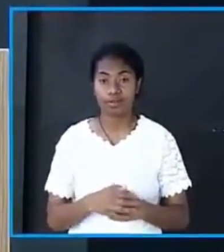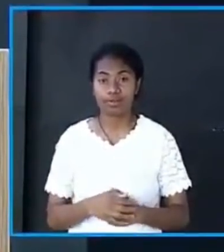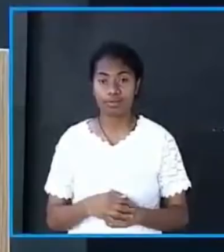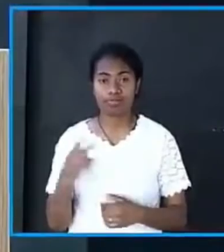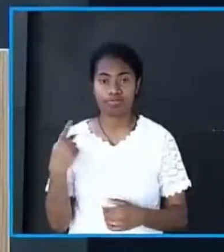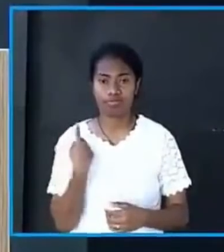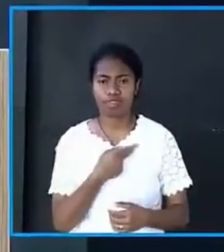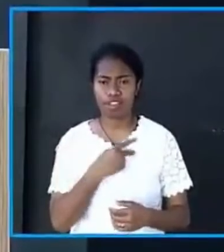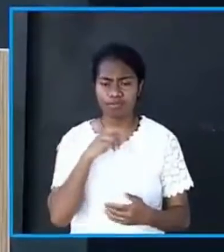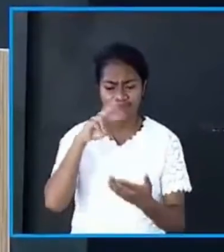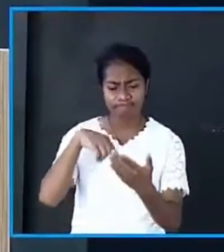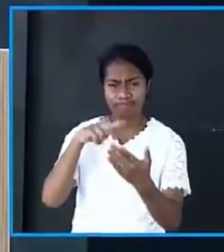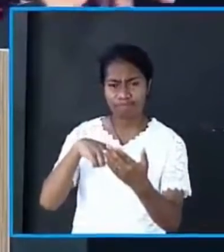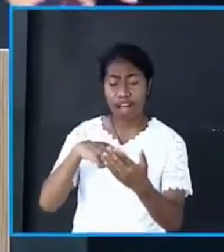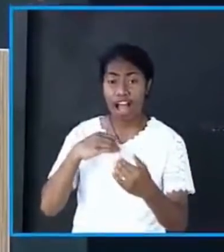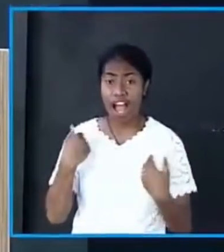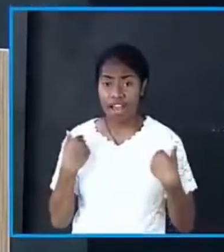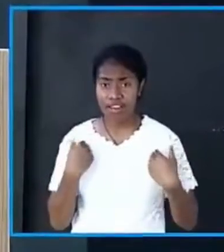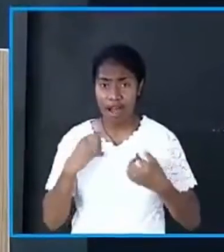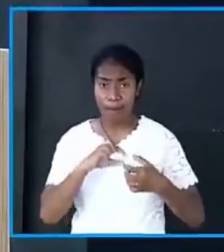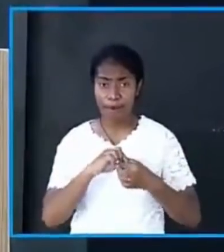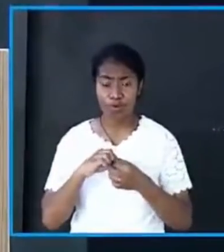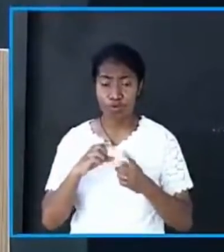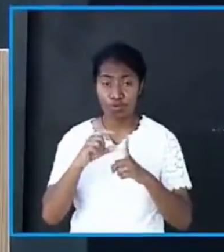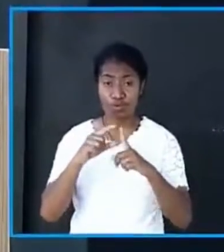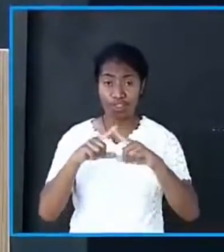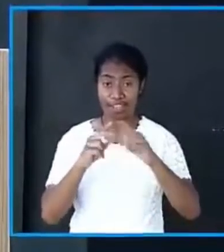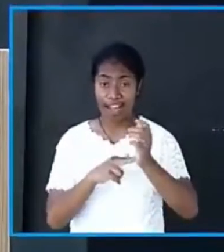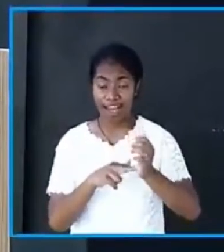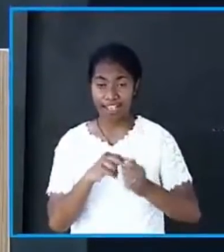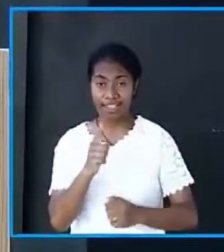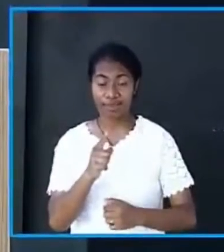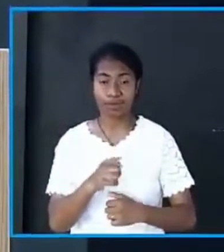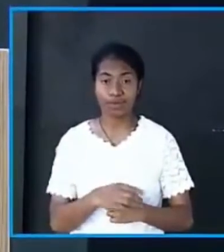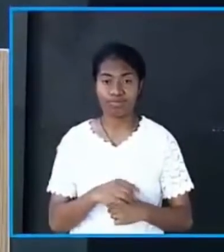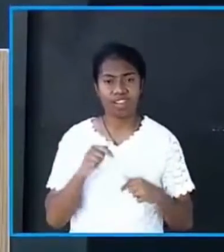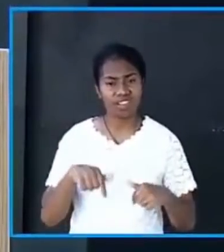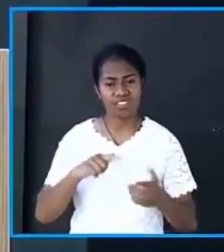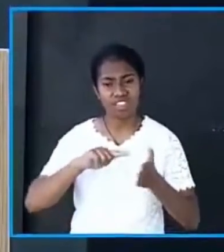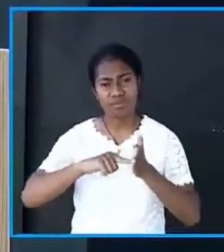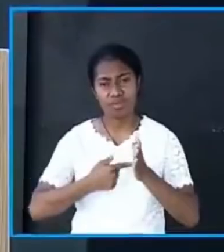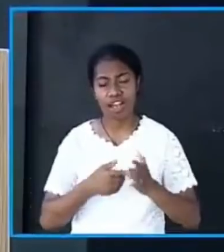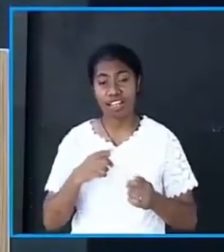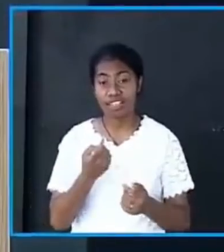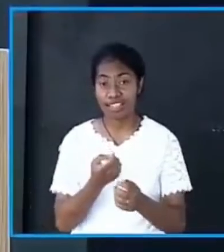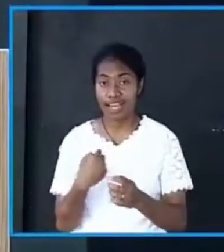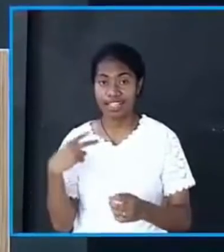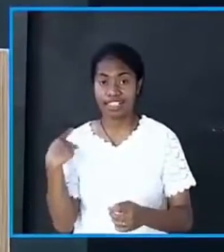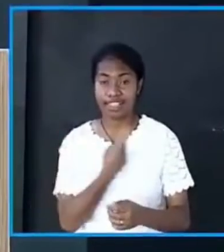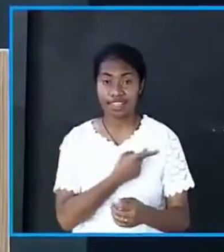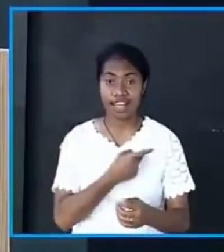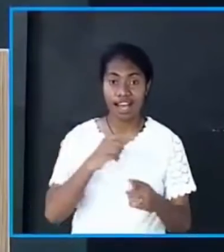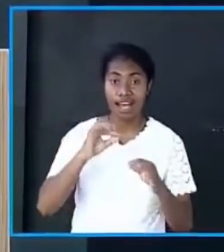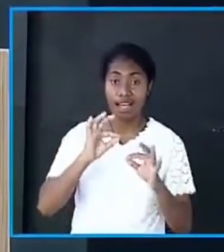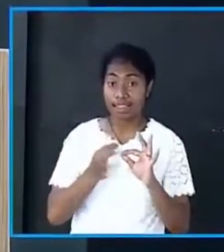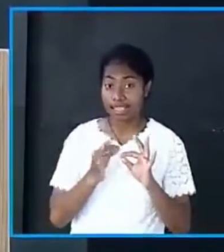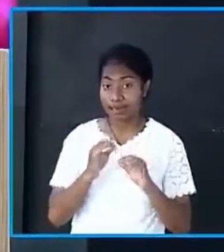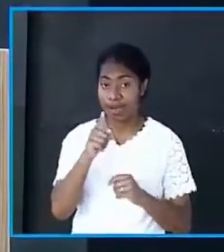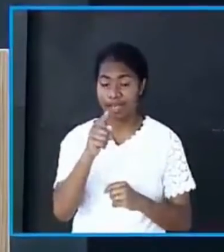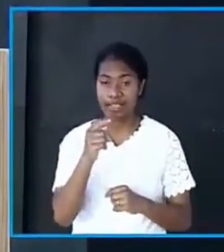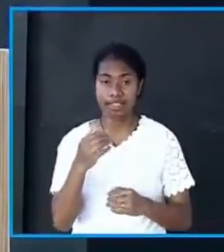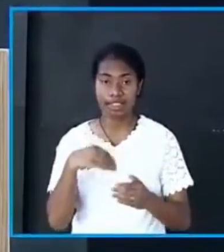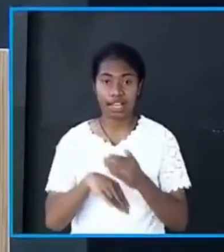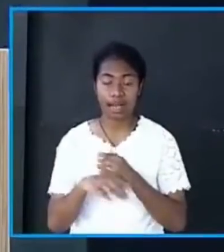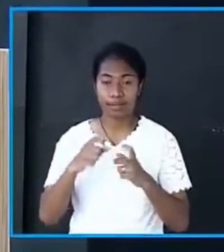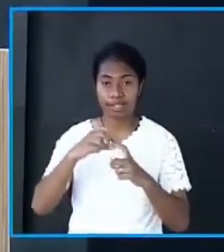kabar dan diantara dua kata itu gambar rupa nah ini dimulai dari terjemahan septuaginta